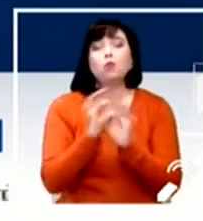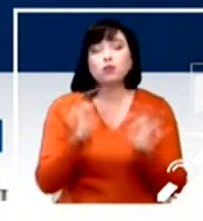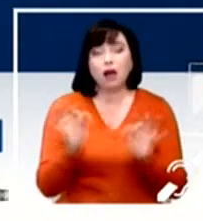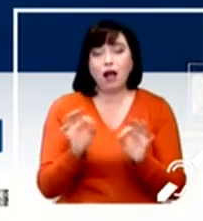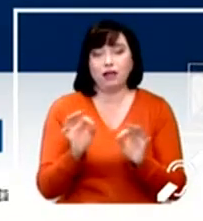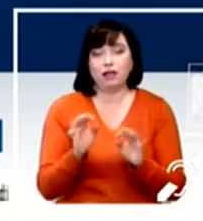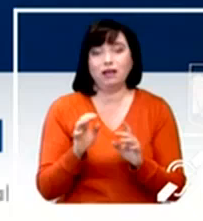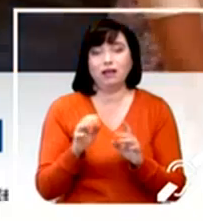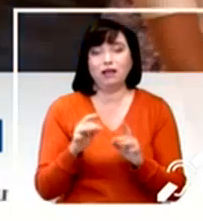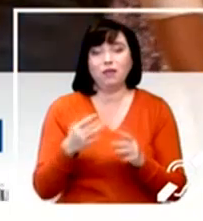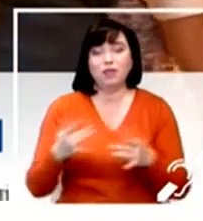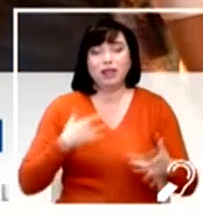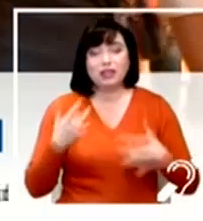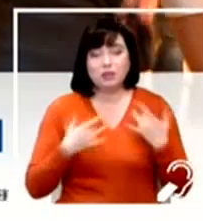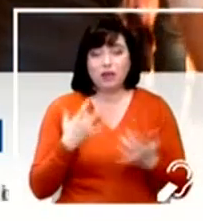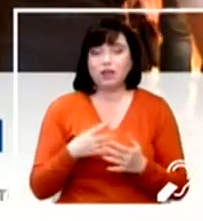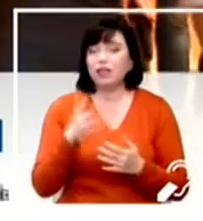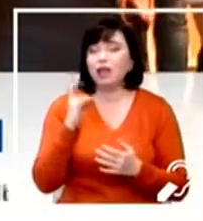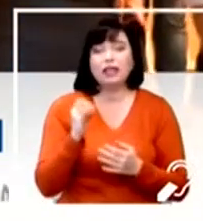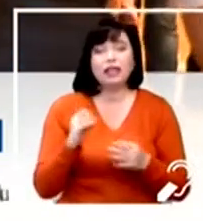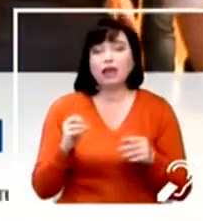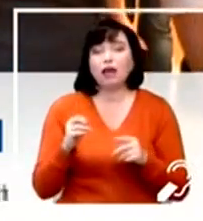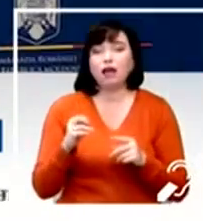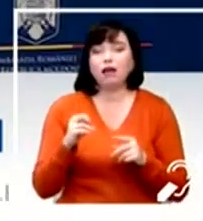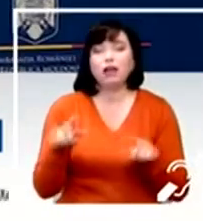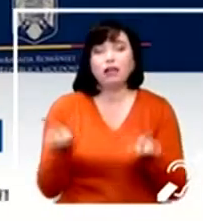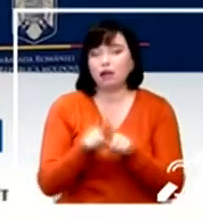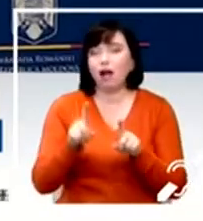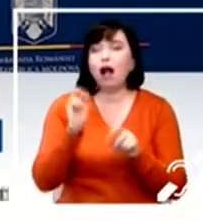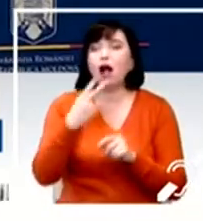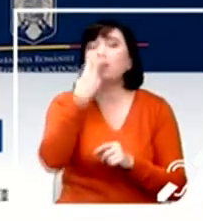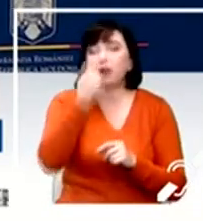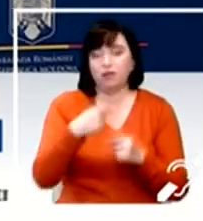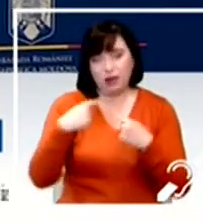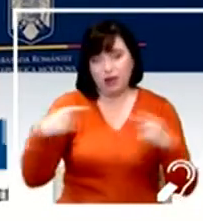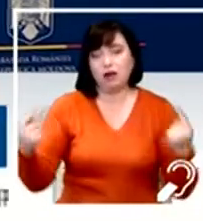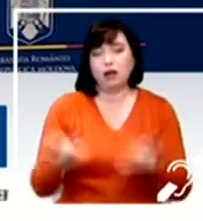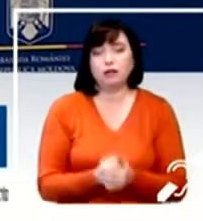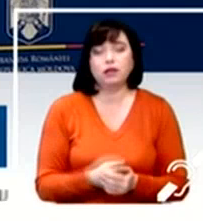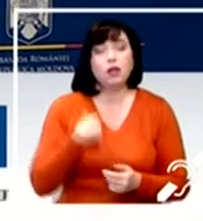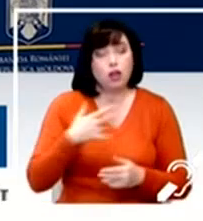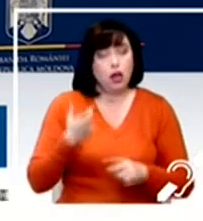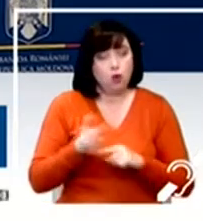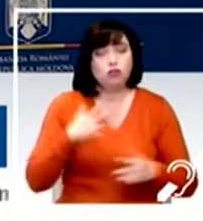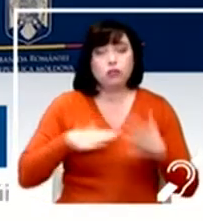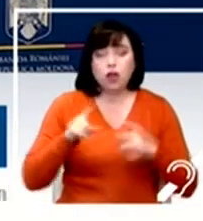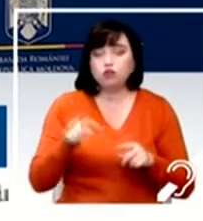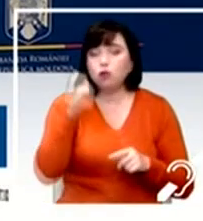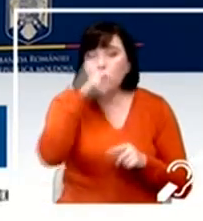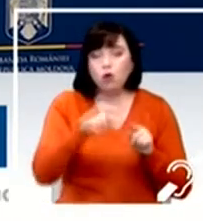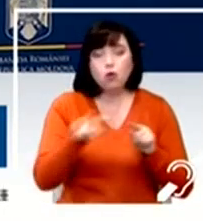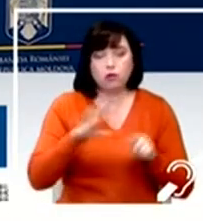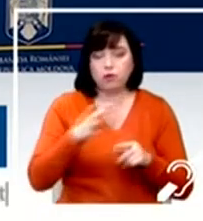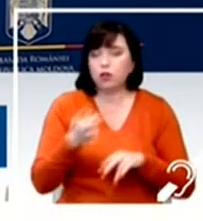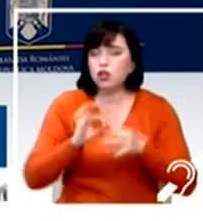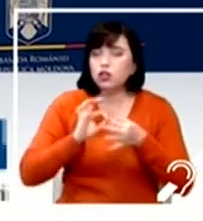muzicale diferite față de muzica cu care suntem obișnuiți. Mă bucur că după un an foarte complicat și